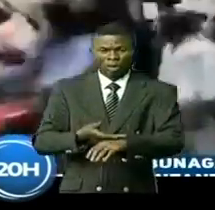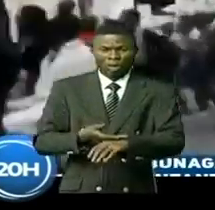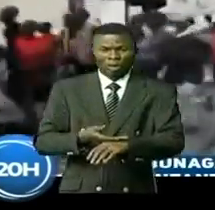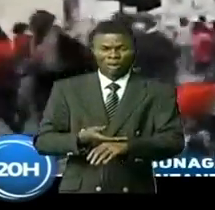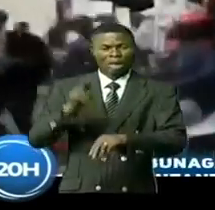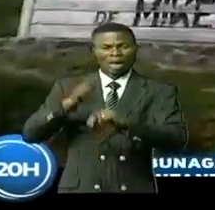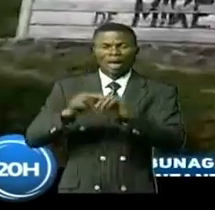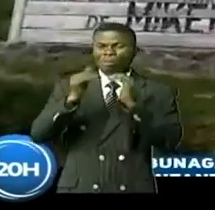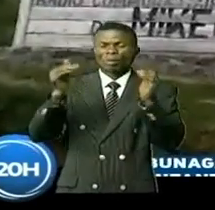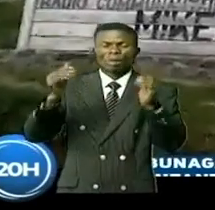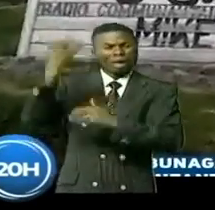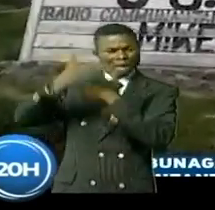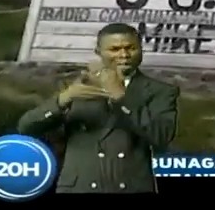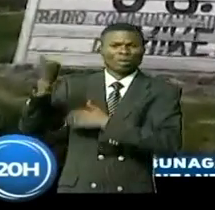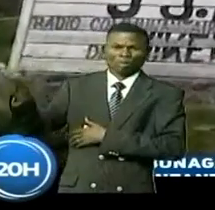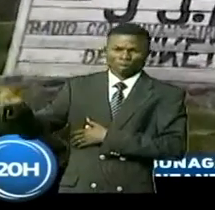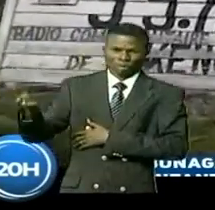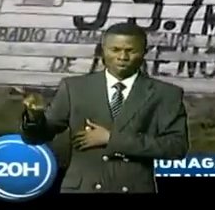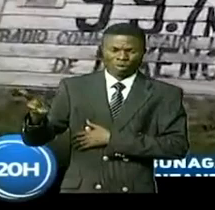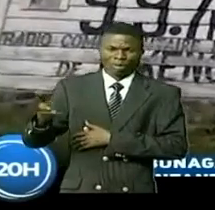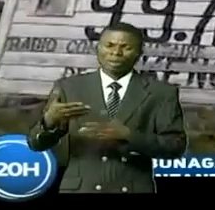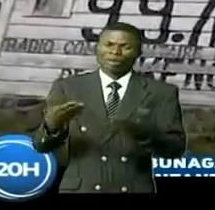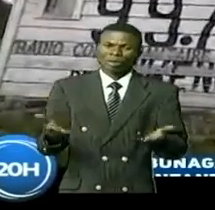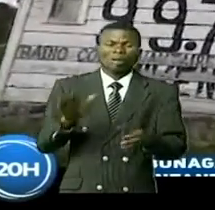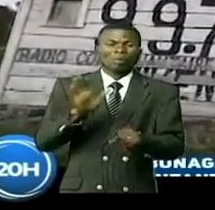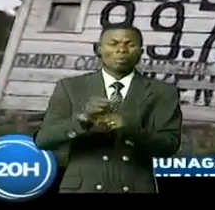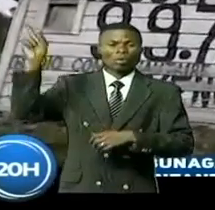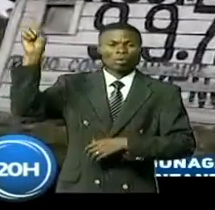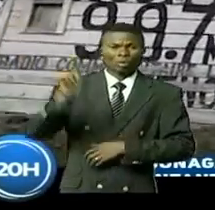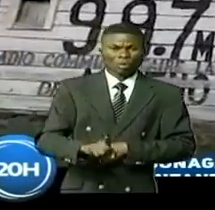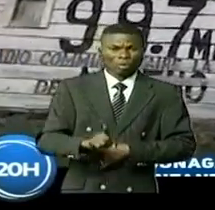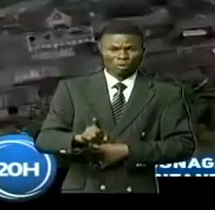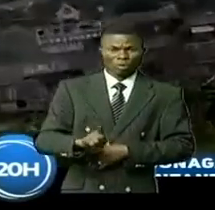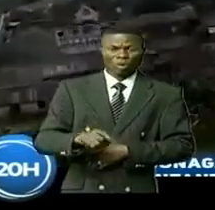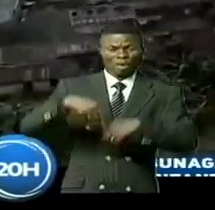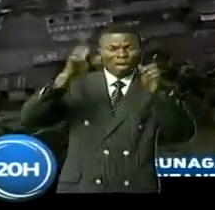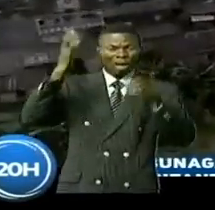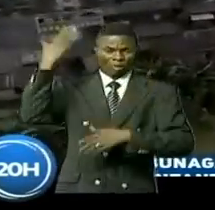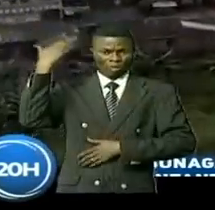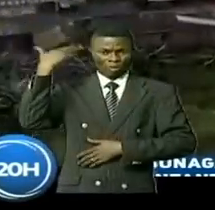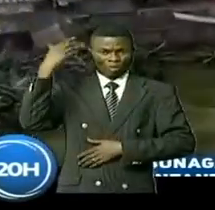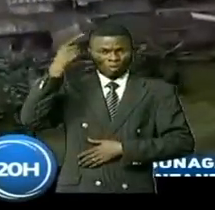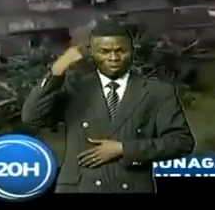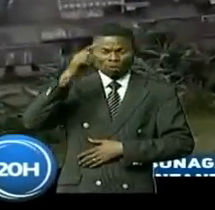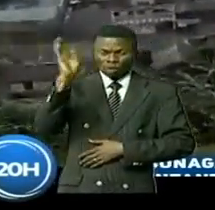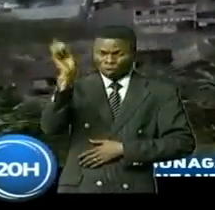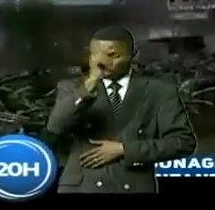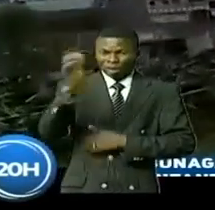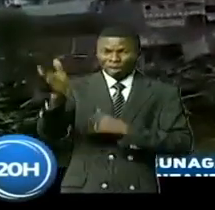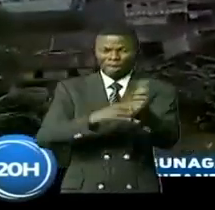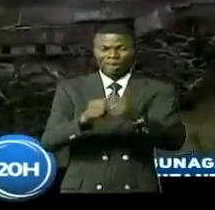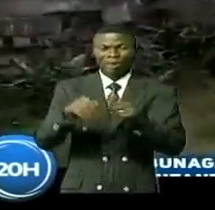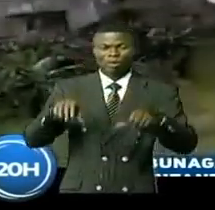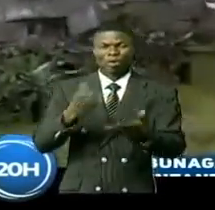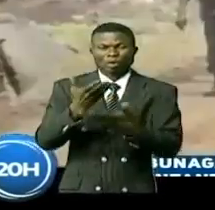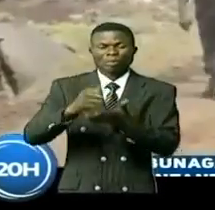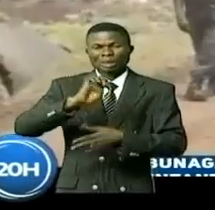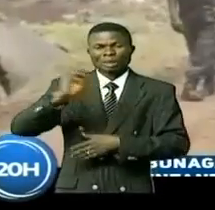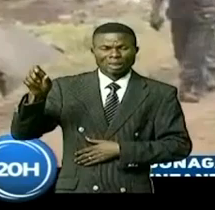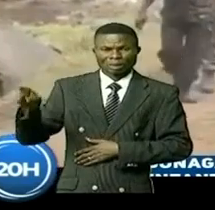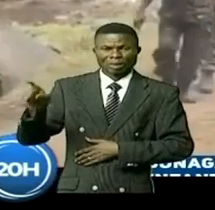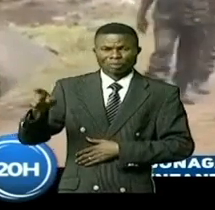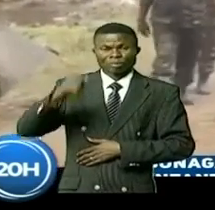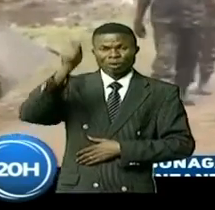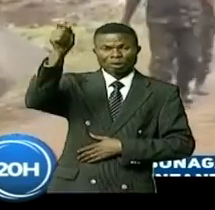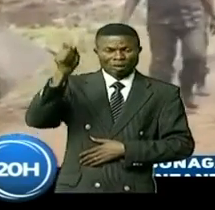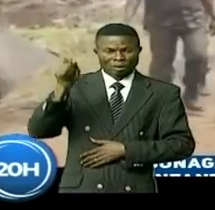tranquillement au Rwanda. Makenga, Tanganda sont venus ici il y a déjà quelques années pour terroriser les Congolais de cette partie du pays. Les